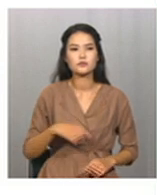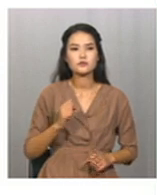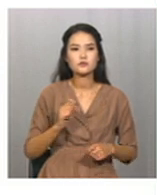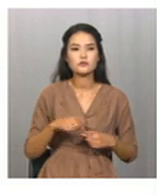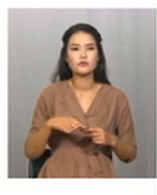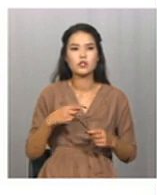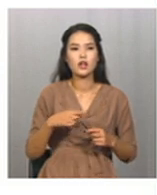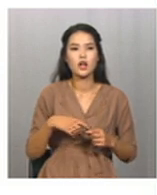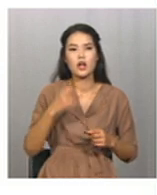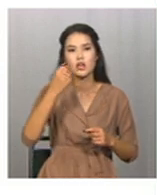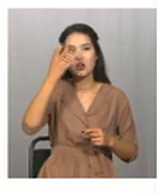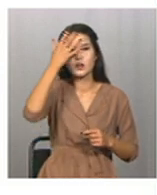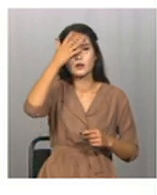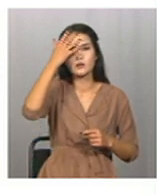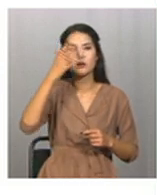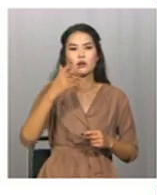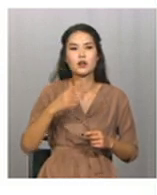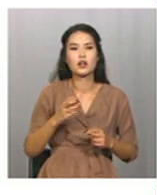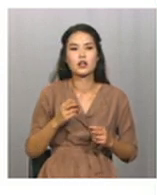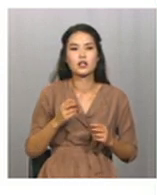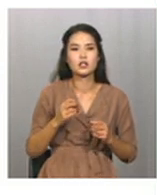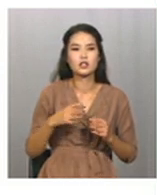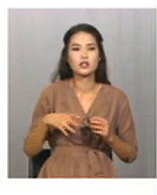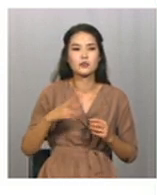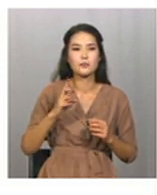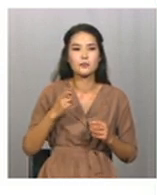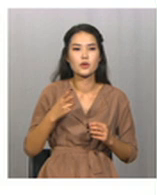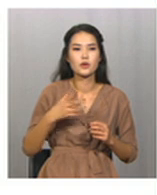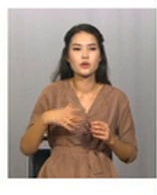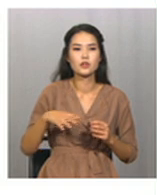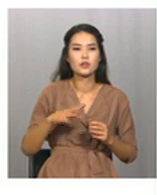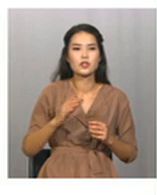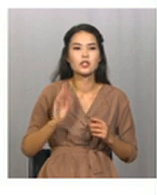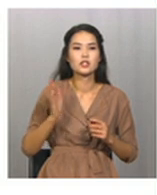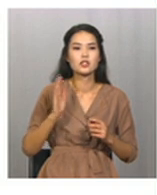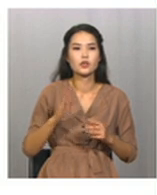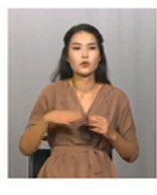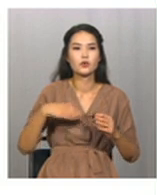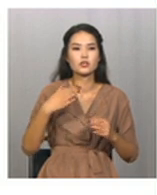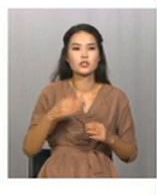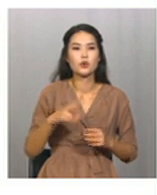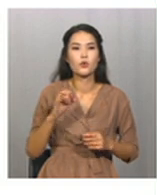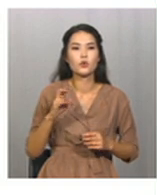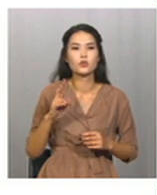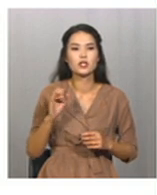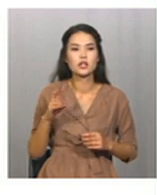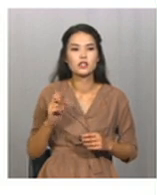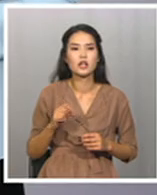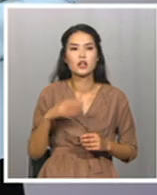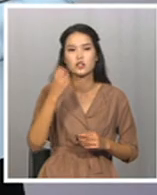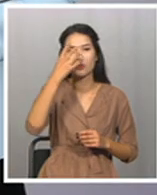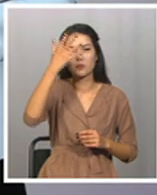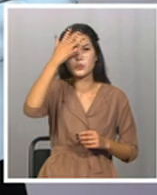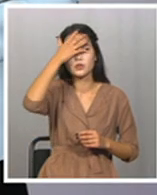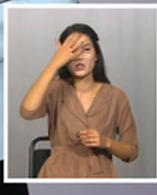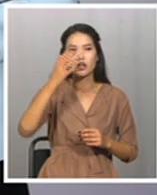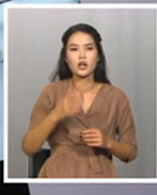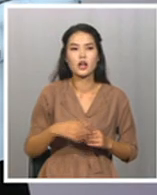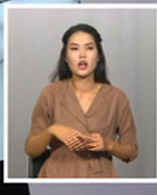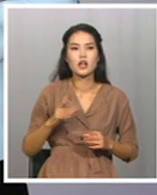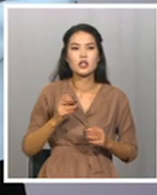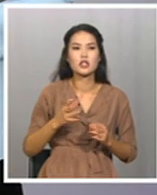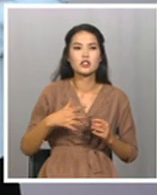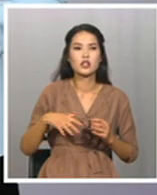Европа елдері биотехнологиялық дәуірге ертерек көшкенде, Жапониядан едәуір ілгері жүрер